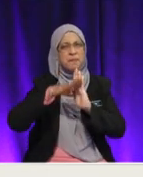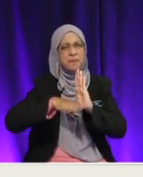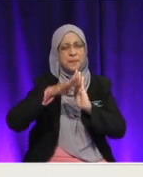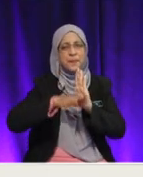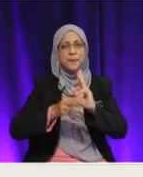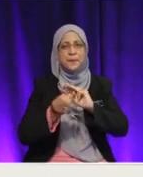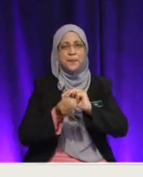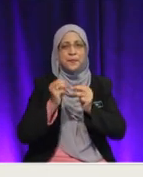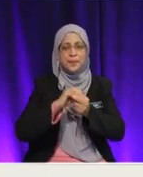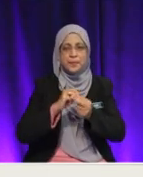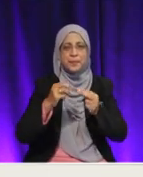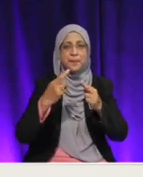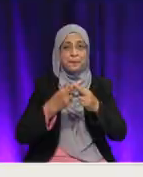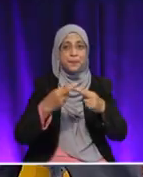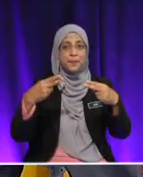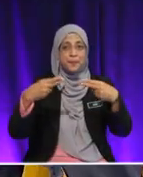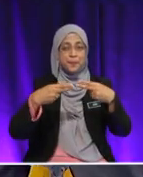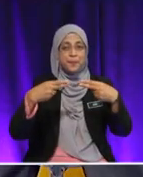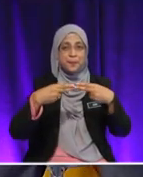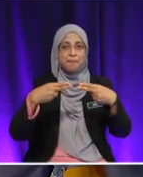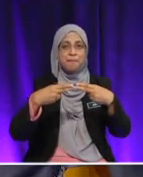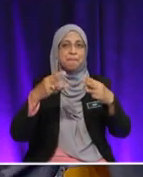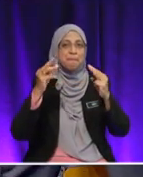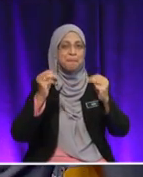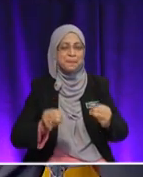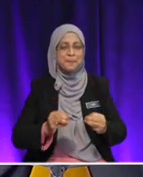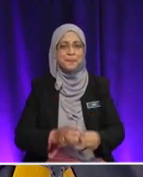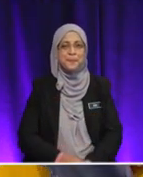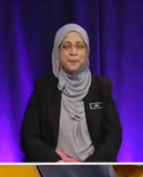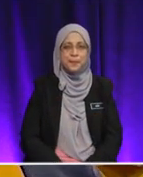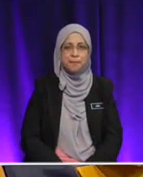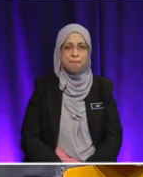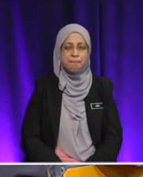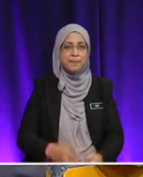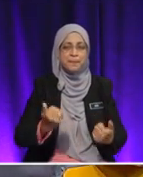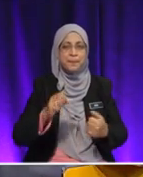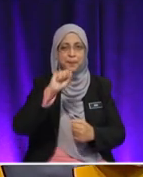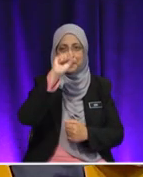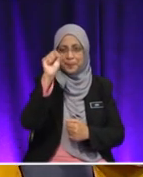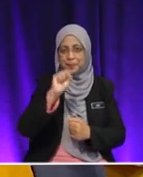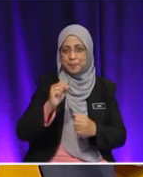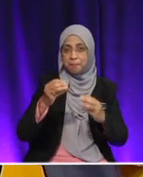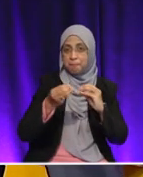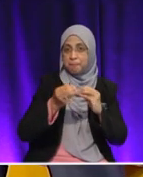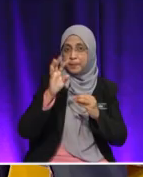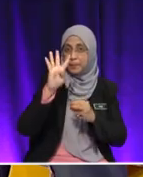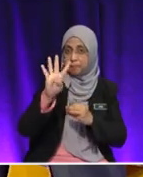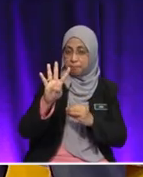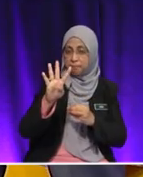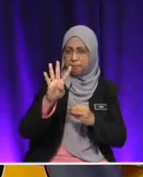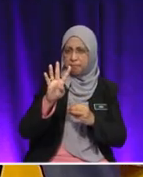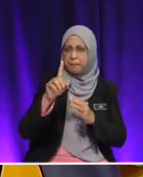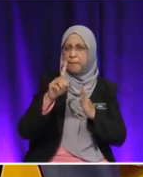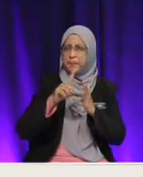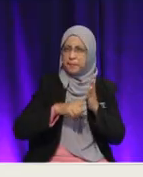merapatkan hubungan silaturahim Oke seterusnya seolah yang keempat murid-murid Apakah implikasi